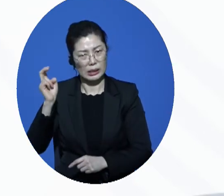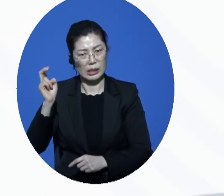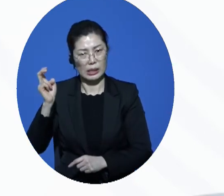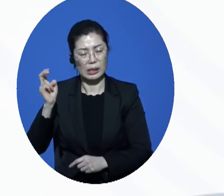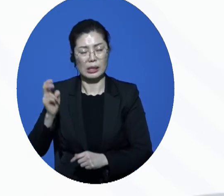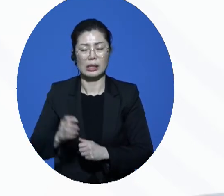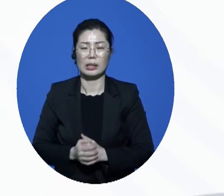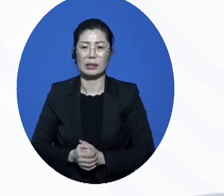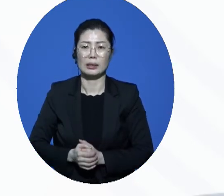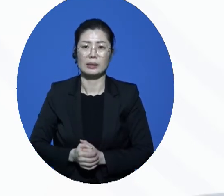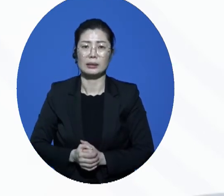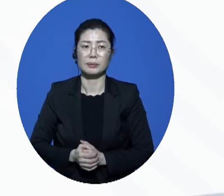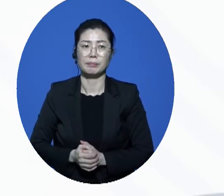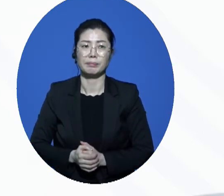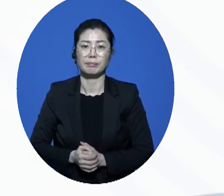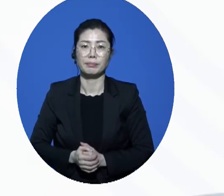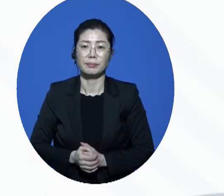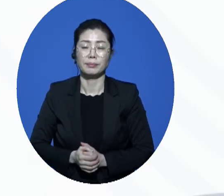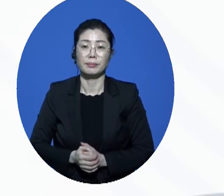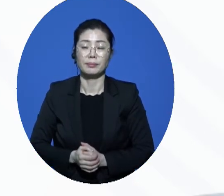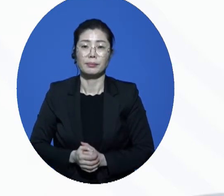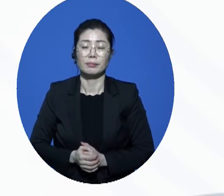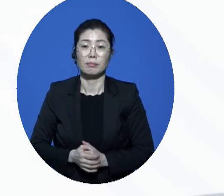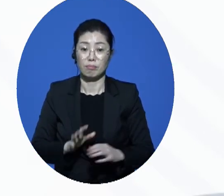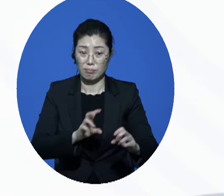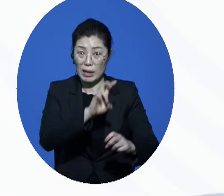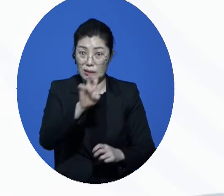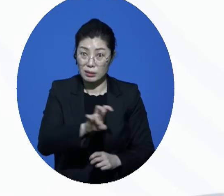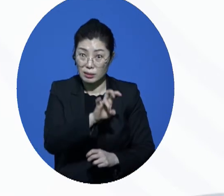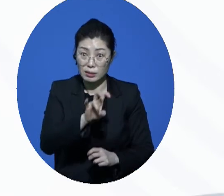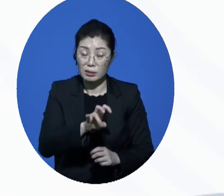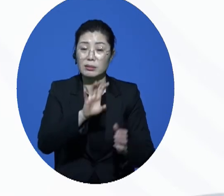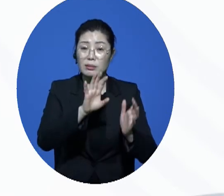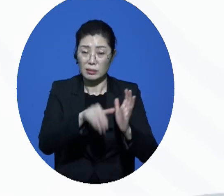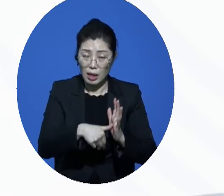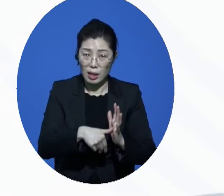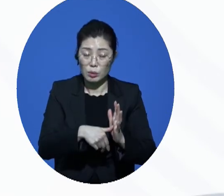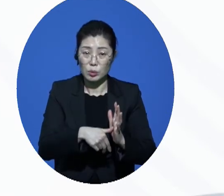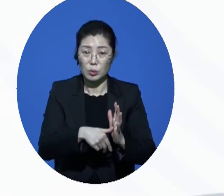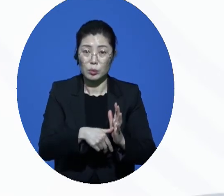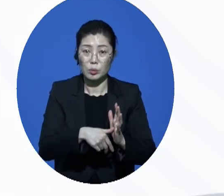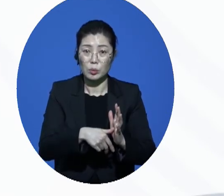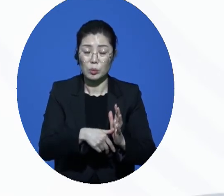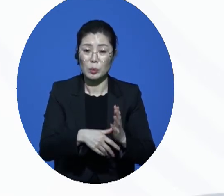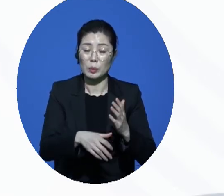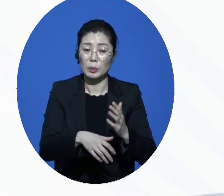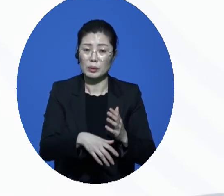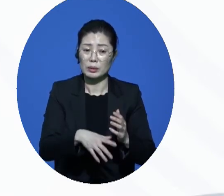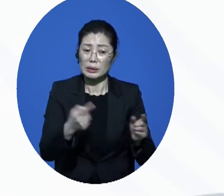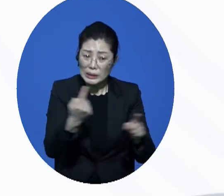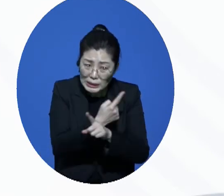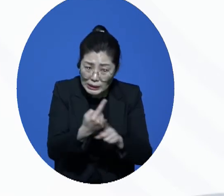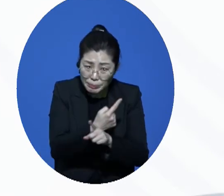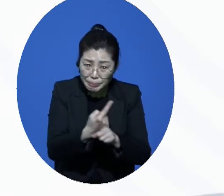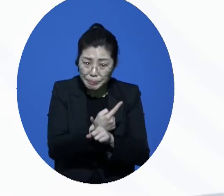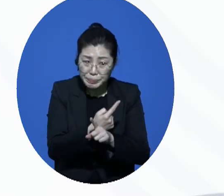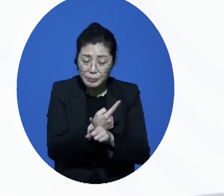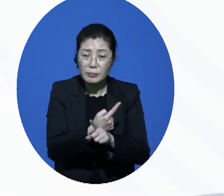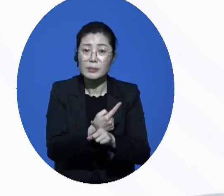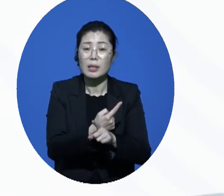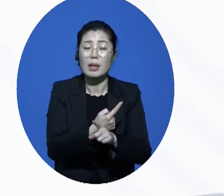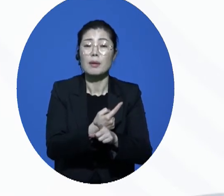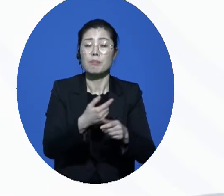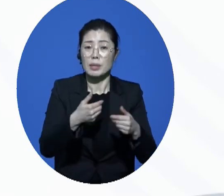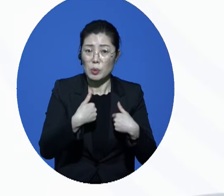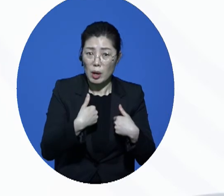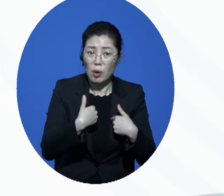한시적인 지침으로 대응을 하고 있습니다. 메르스 소송의 재판부는 이렇게 임시적인 조치와 지침으로